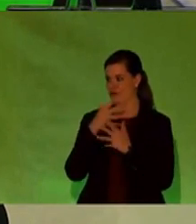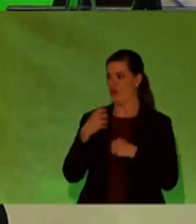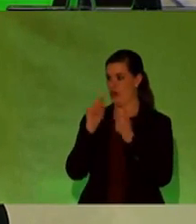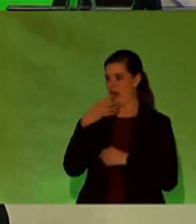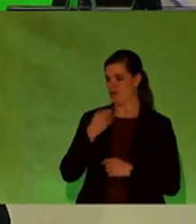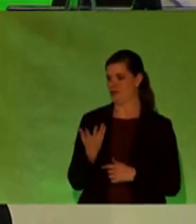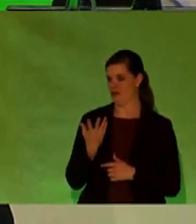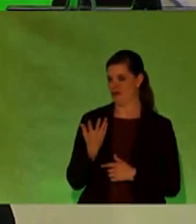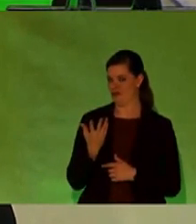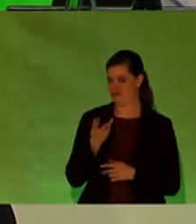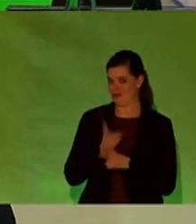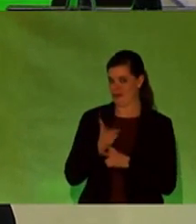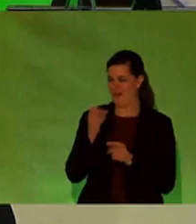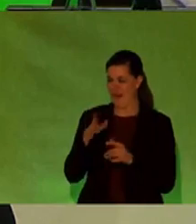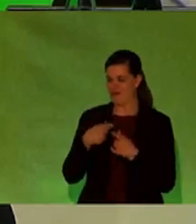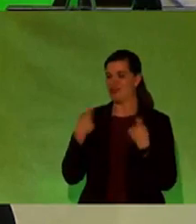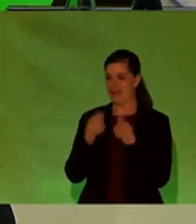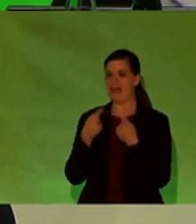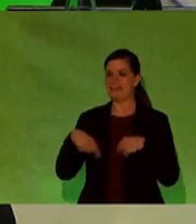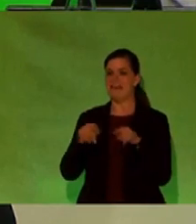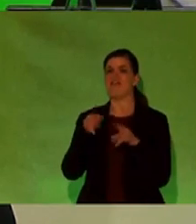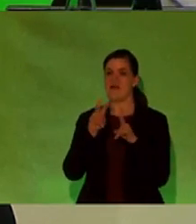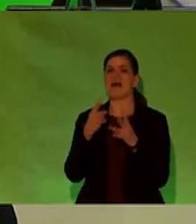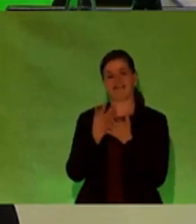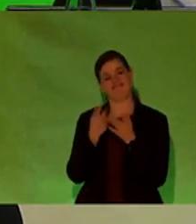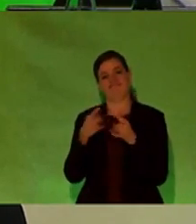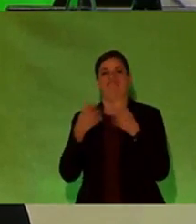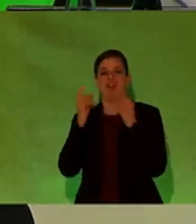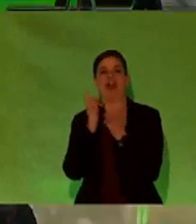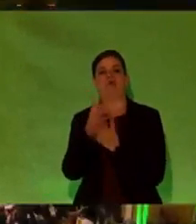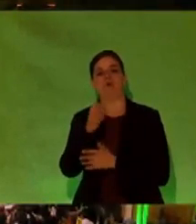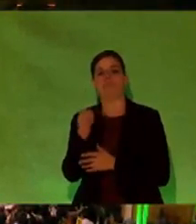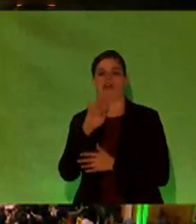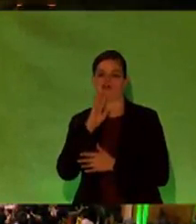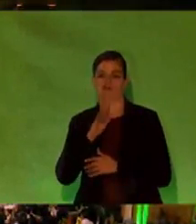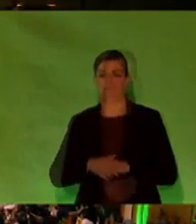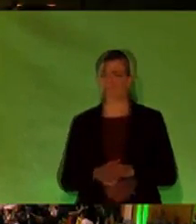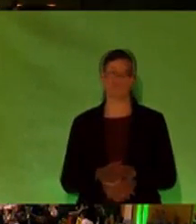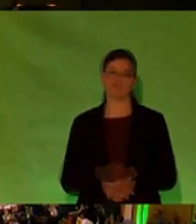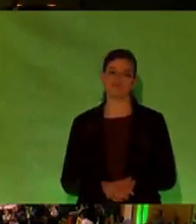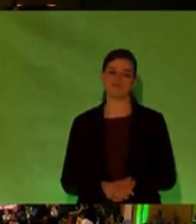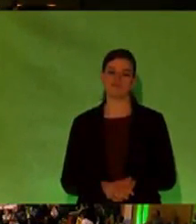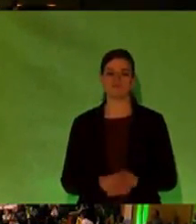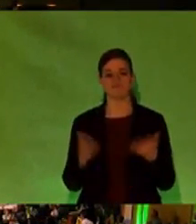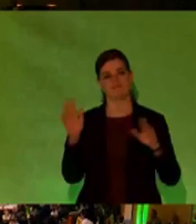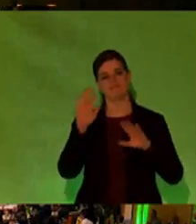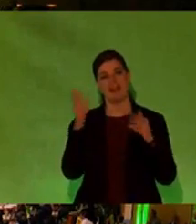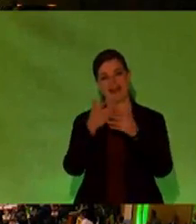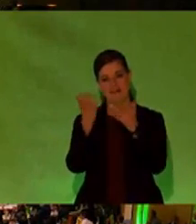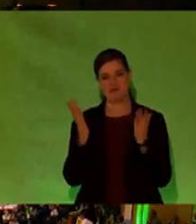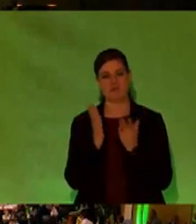ne? Die zweite Kontrarede halten. Mario, du hast das Wort, 3 Minuten. Ja, hallo ihr